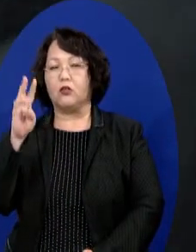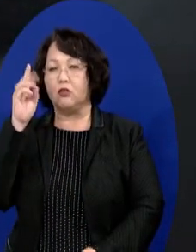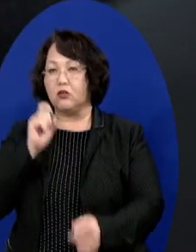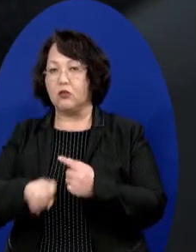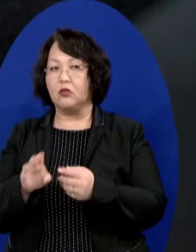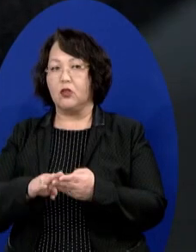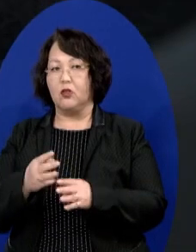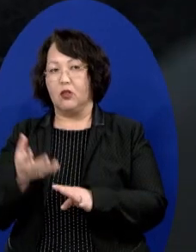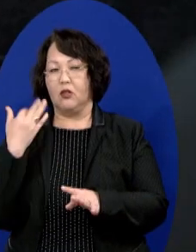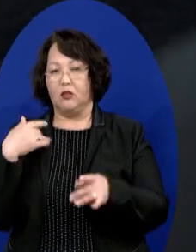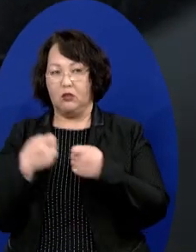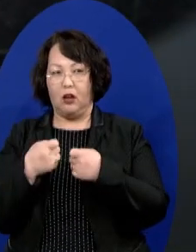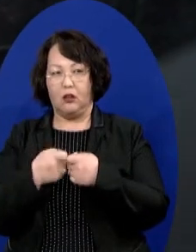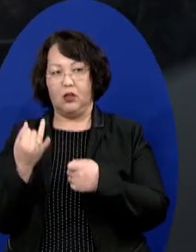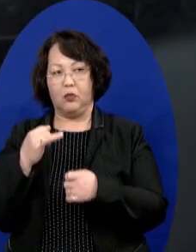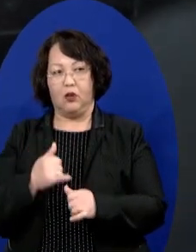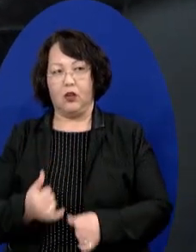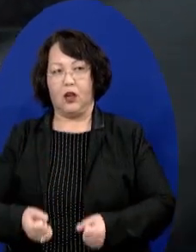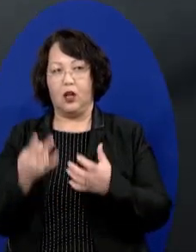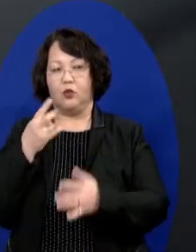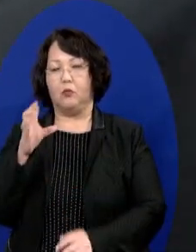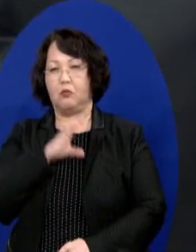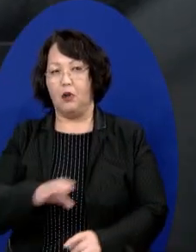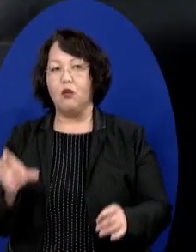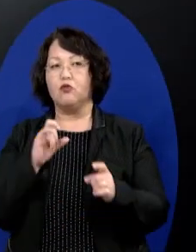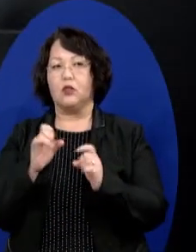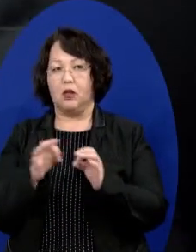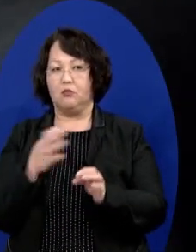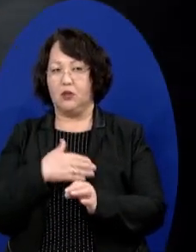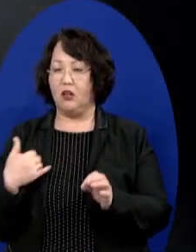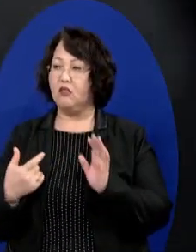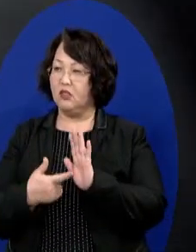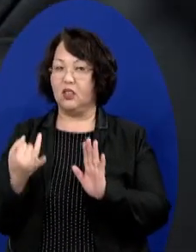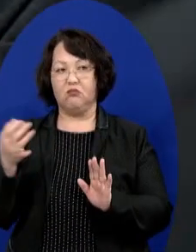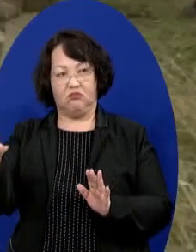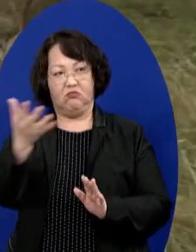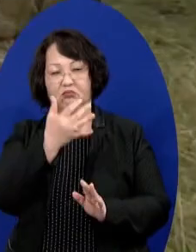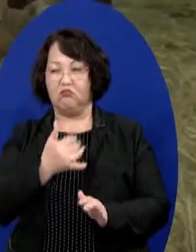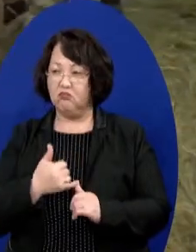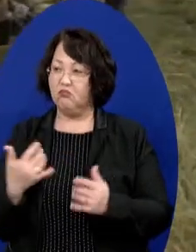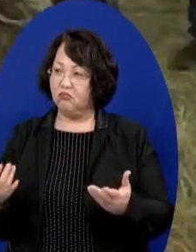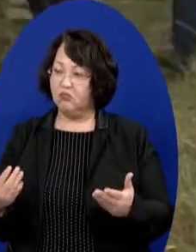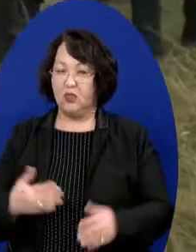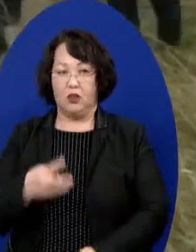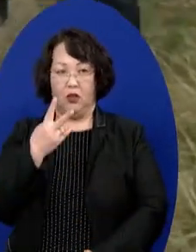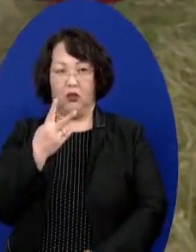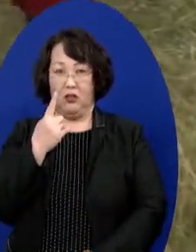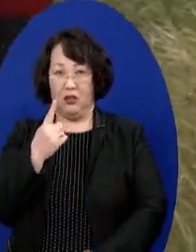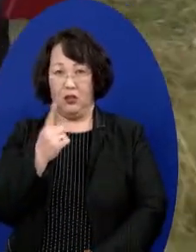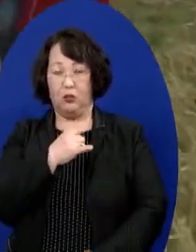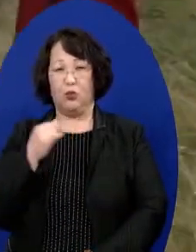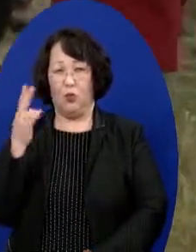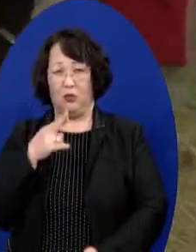ямар хор хохирол учруулсныг нэгдсэн үндэсний байгууллагын ерөнхий нарийн бичгийн даргад харуулжээ. Гутерреш 21-р зуунд дайны хүлен